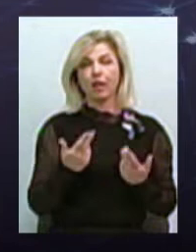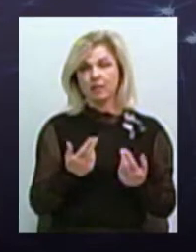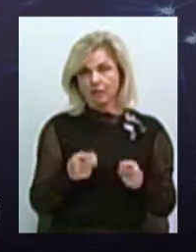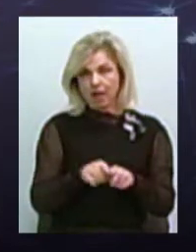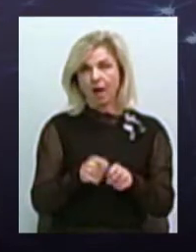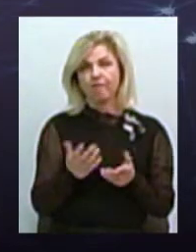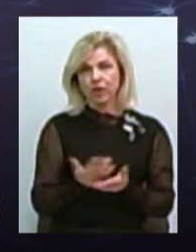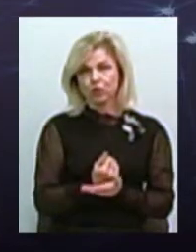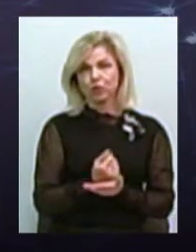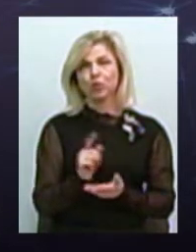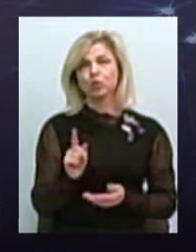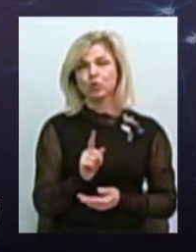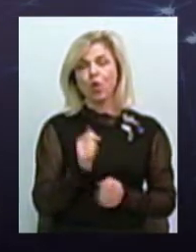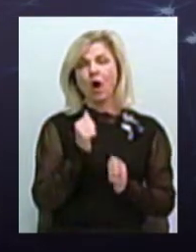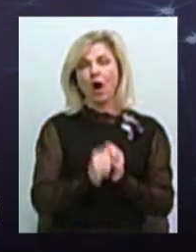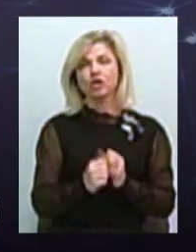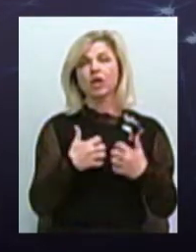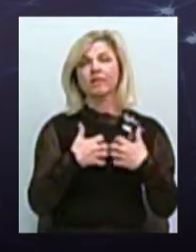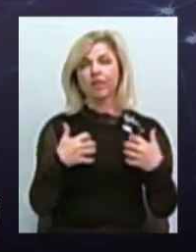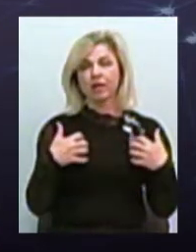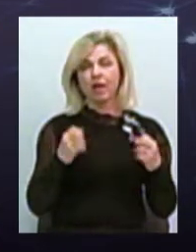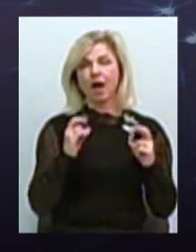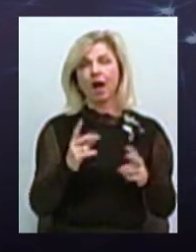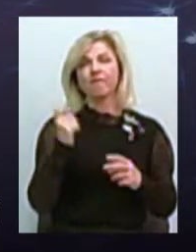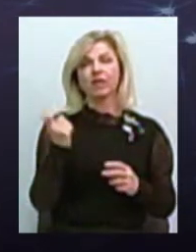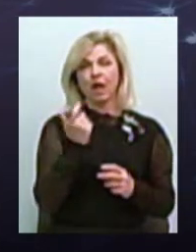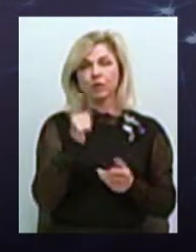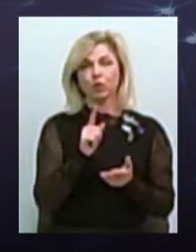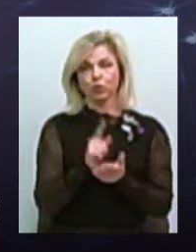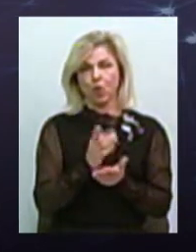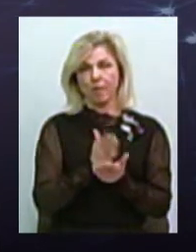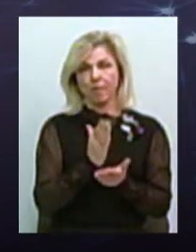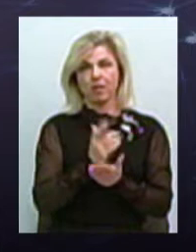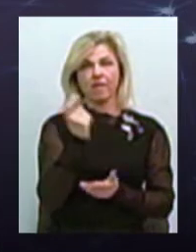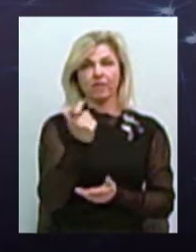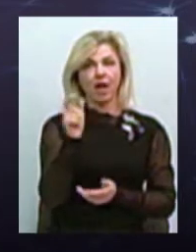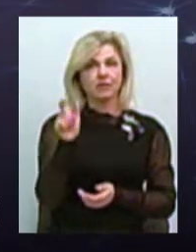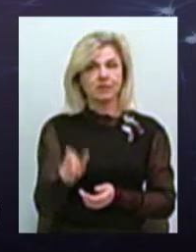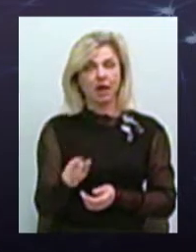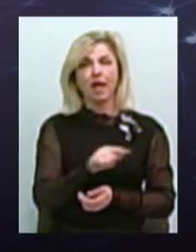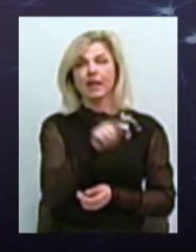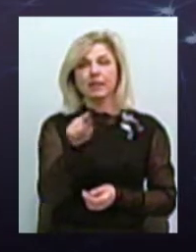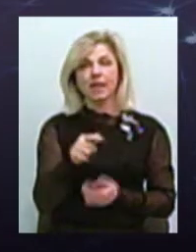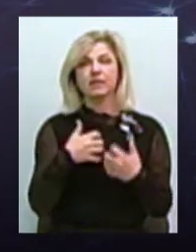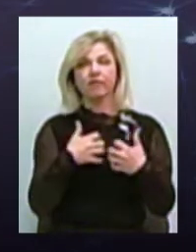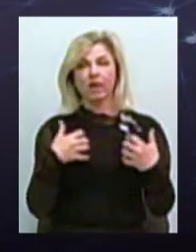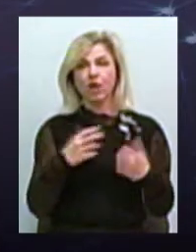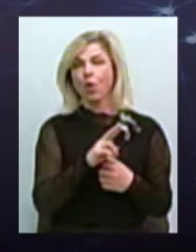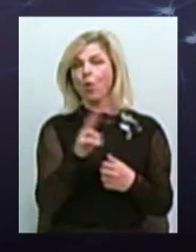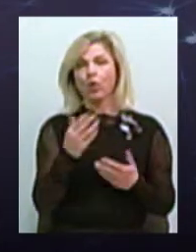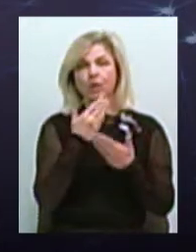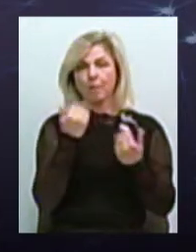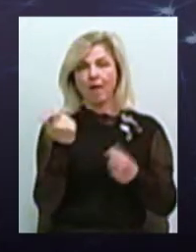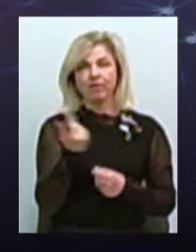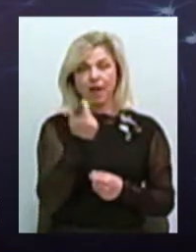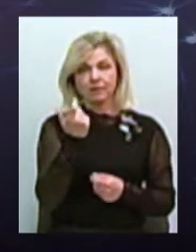що кожна тварина як власність повинна мати власника. Ті тварини, які не мають власника,